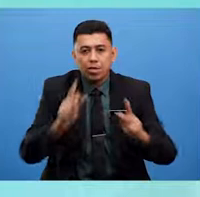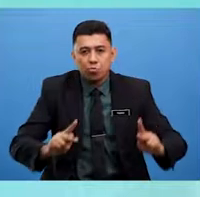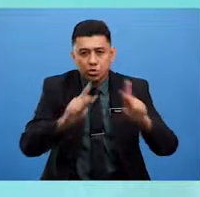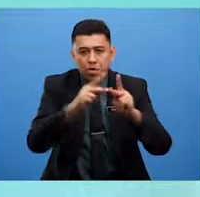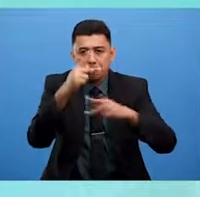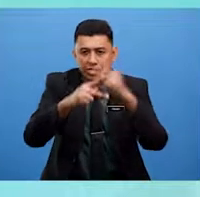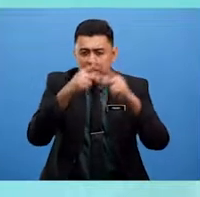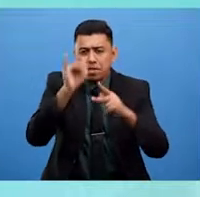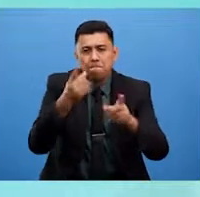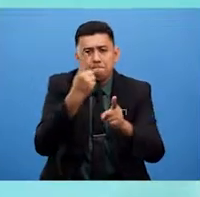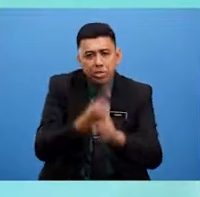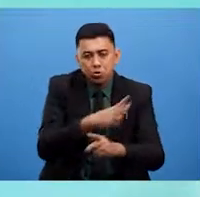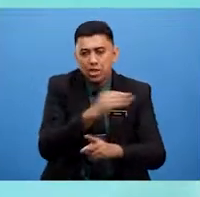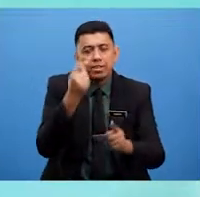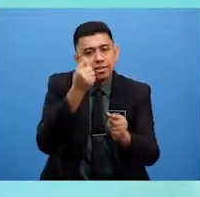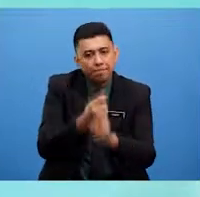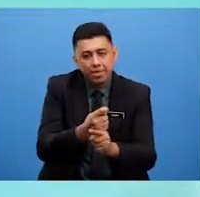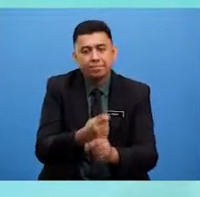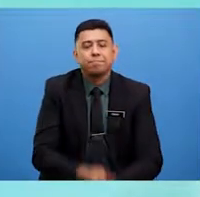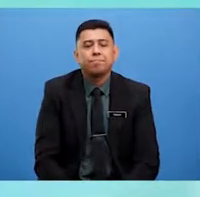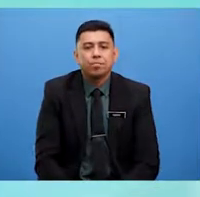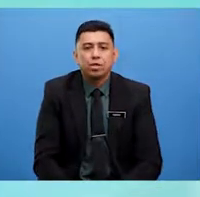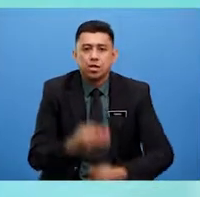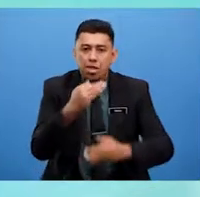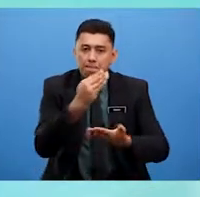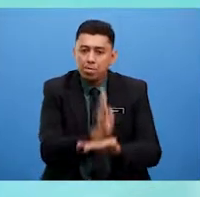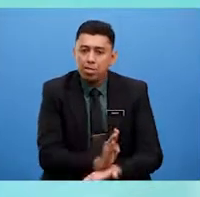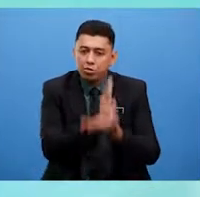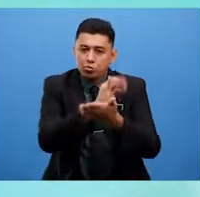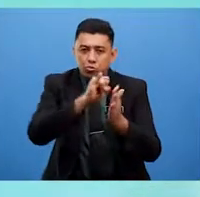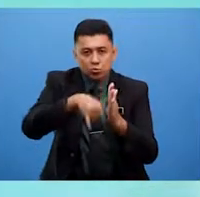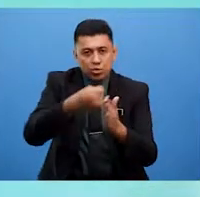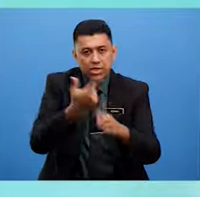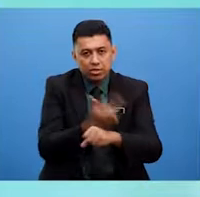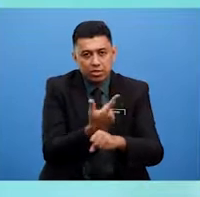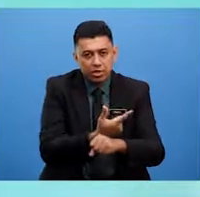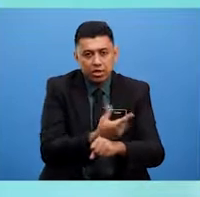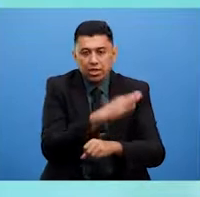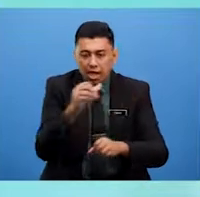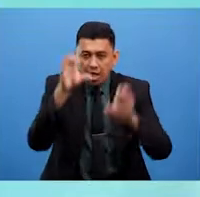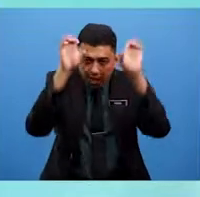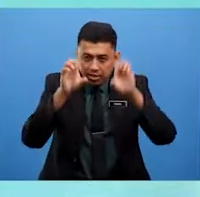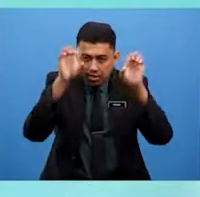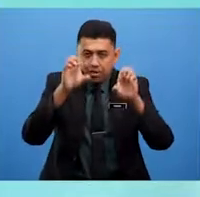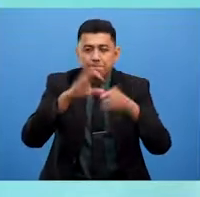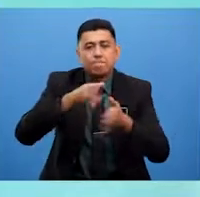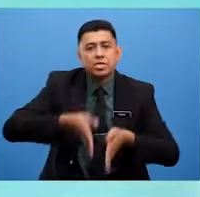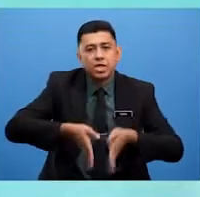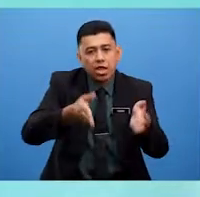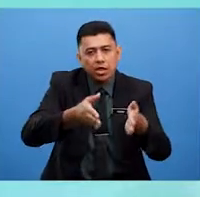dan tepat. Yang ketiga, membantu jurulatih dan atlet menjalani latihan yang